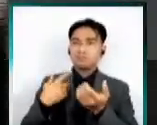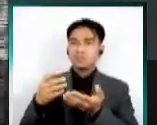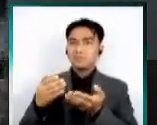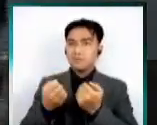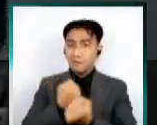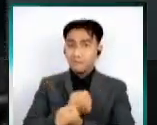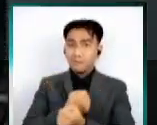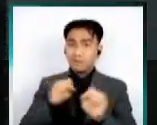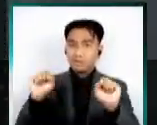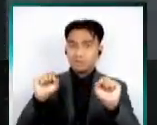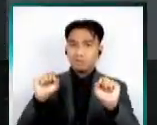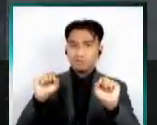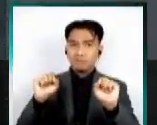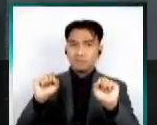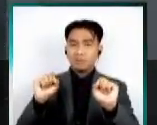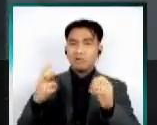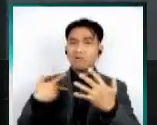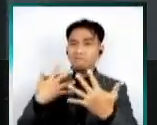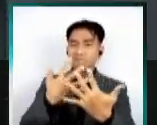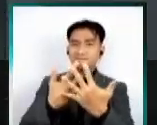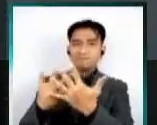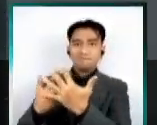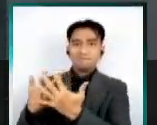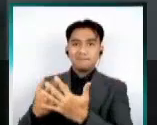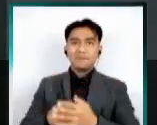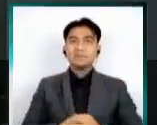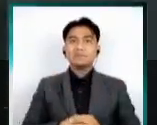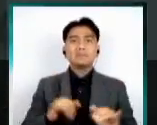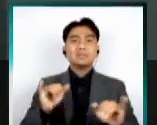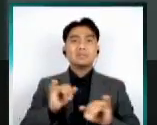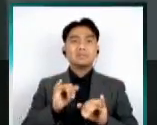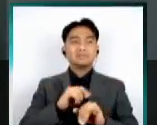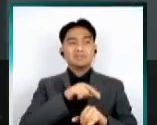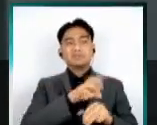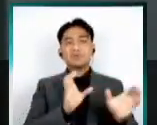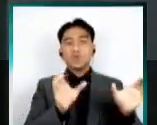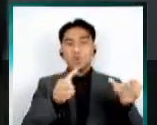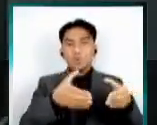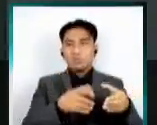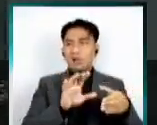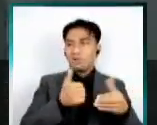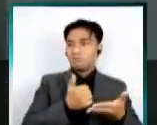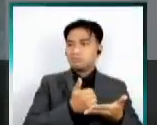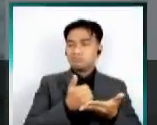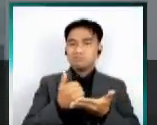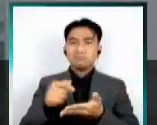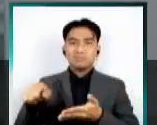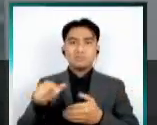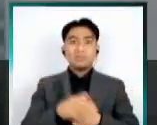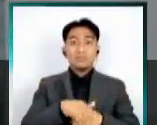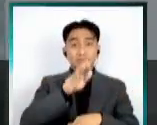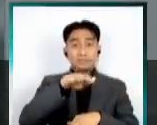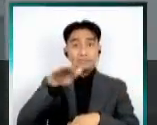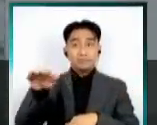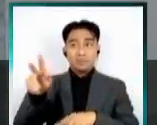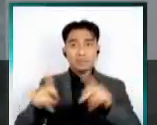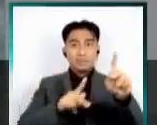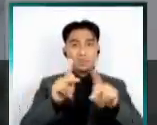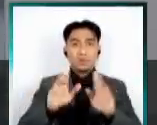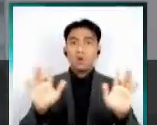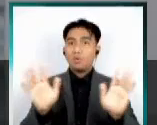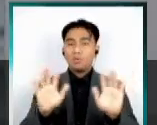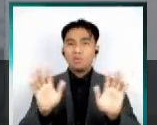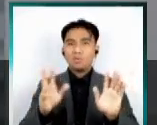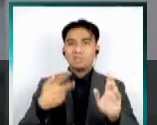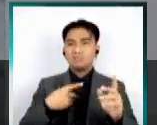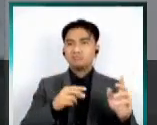cage. Yan din ang panawagan ng isang conservation group. Abiso ng mga otoridad sa mga residente, huwag pagkaguluhan ng